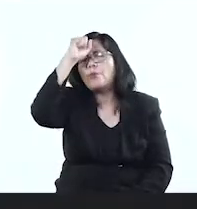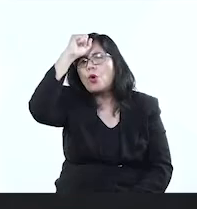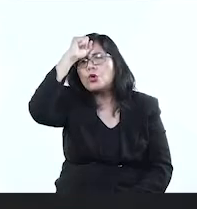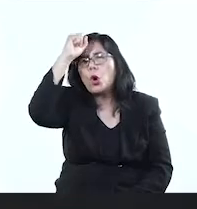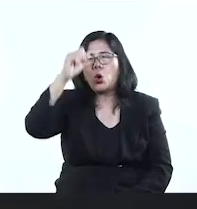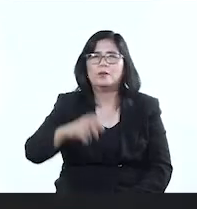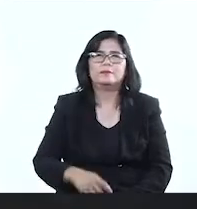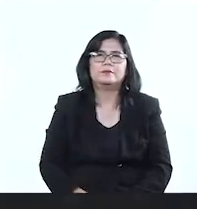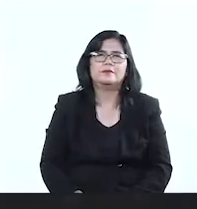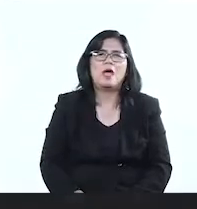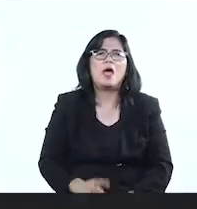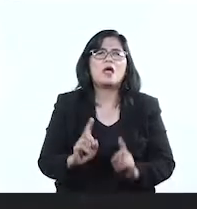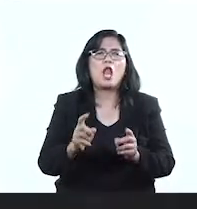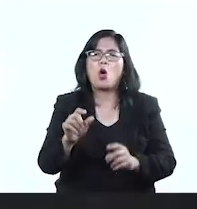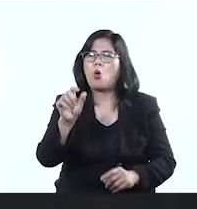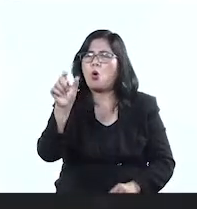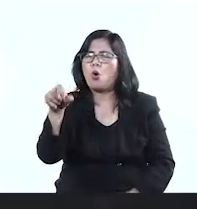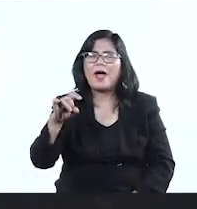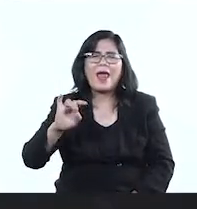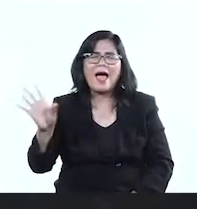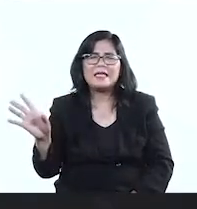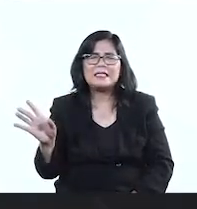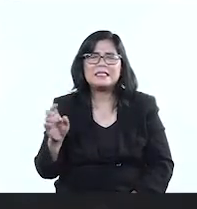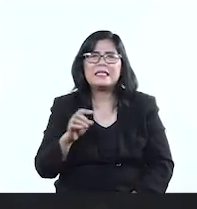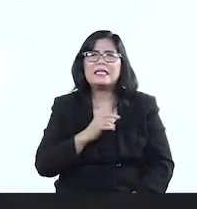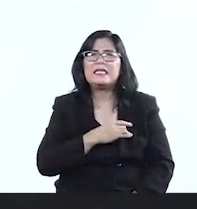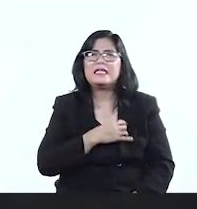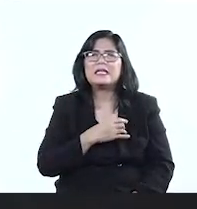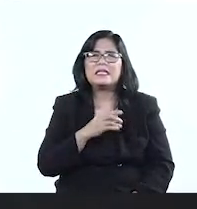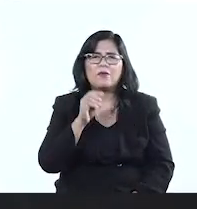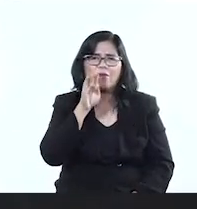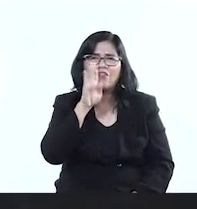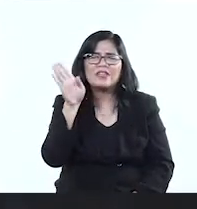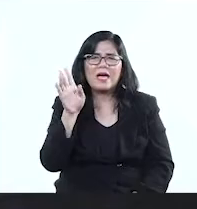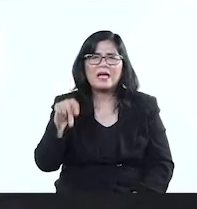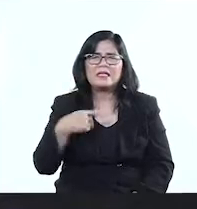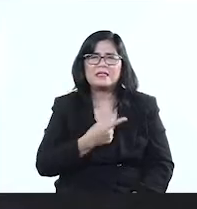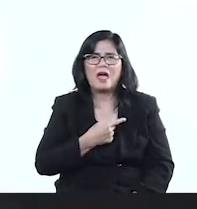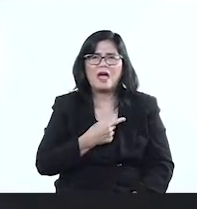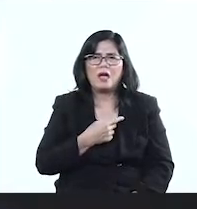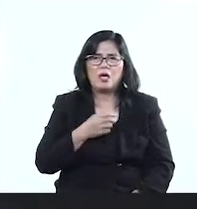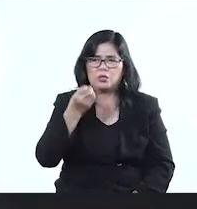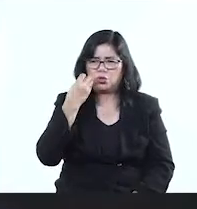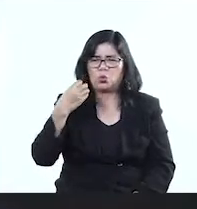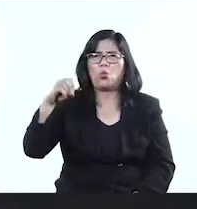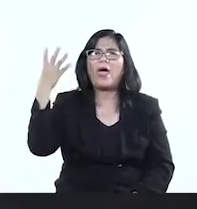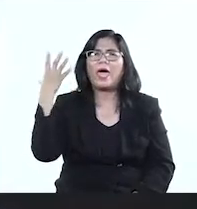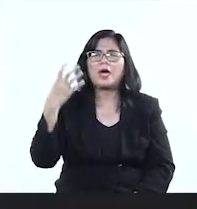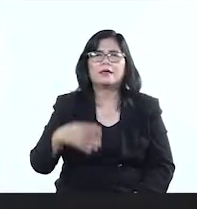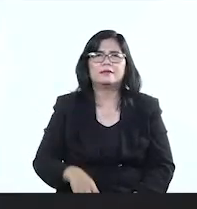orang yang Iri orangnya Tebarkan Fit aku kita yuk betres berdarah Hai Hidupku